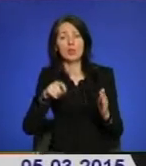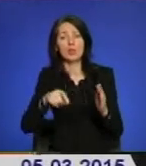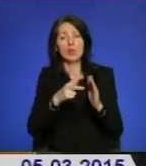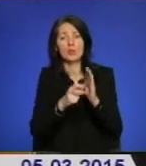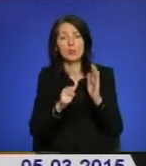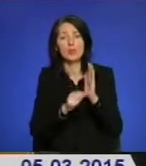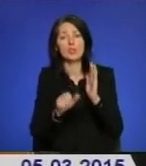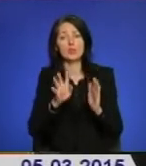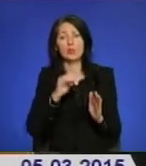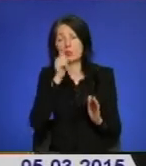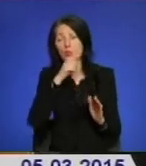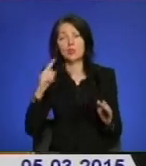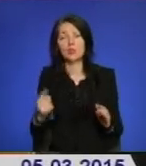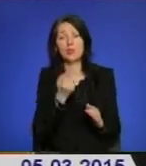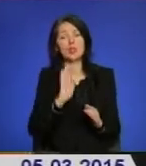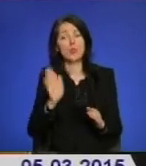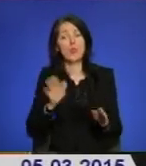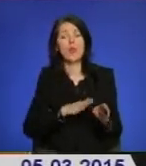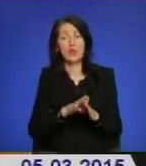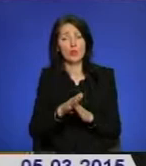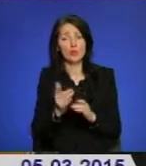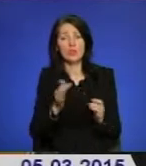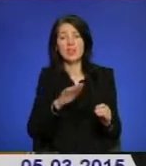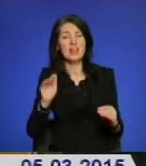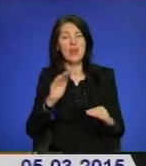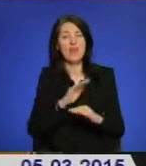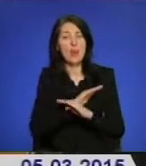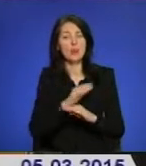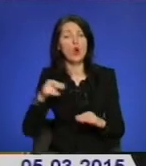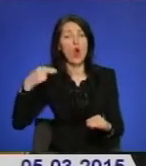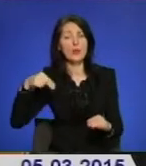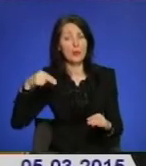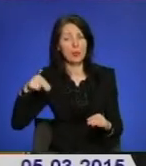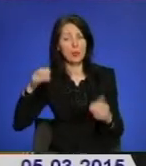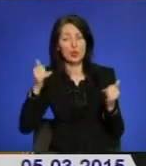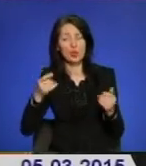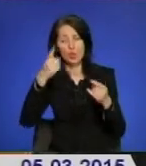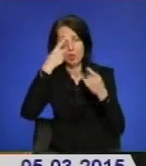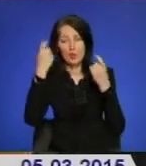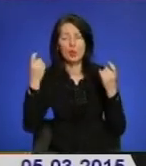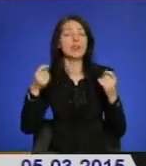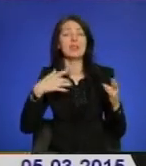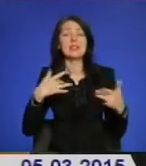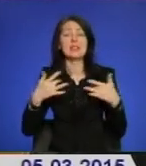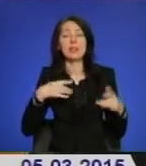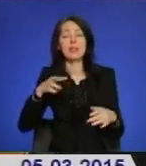і вперше був виконаний ще не вмерло Запоріжжя сьогодні на відомій сцені Марії